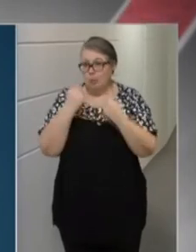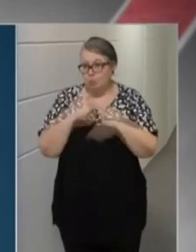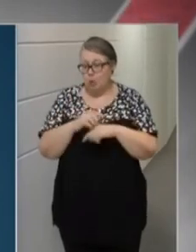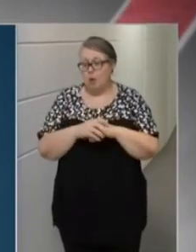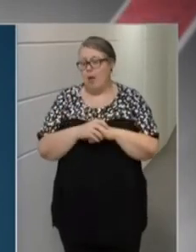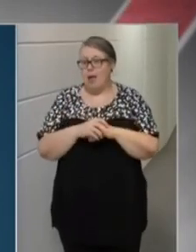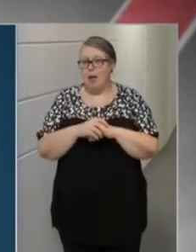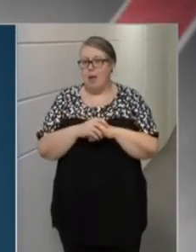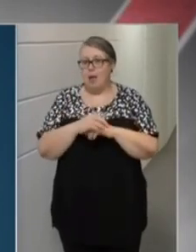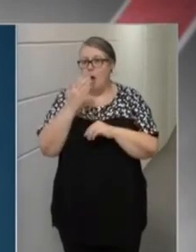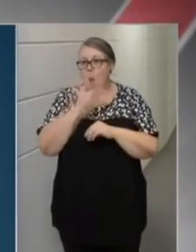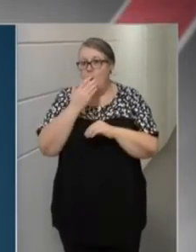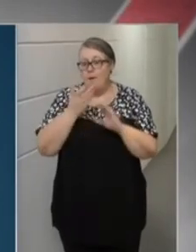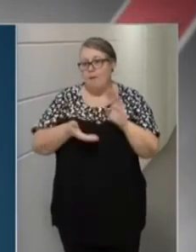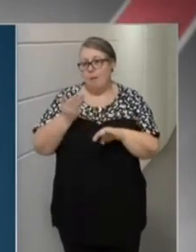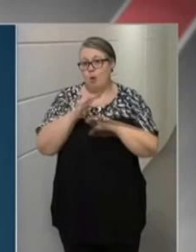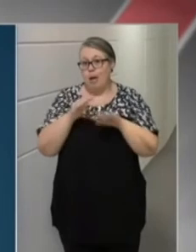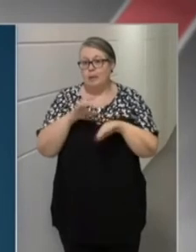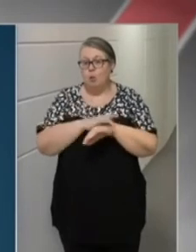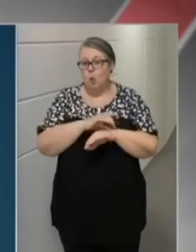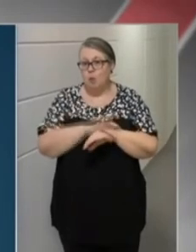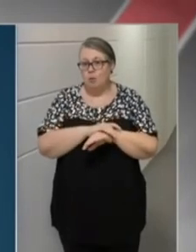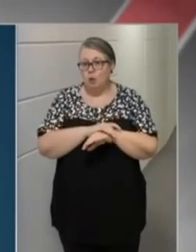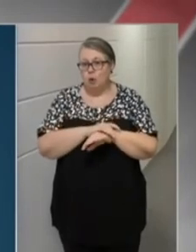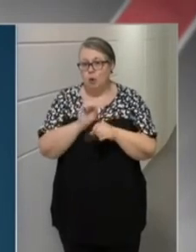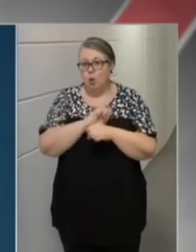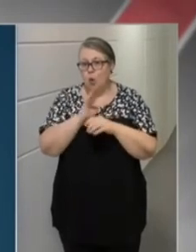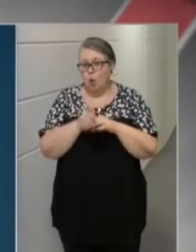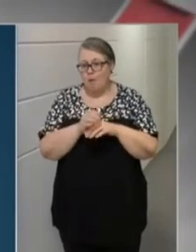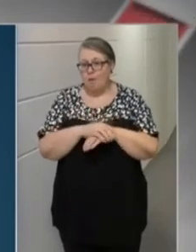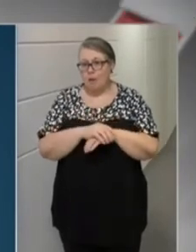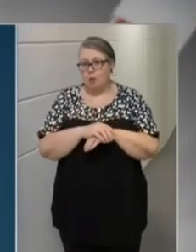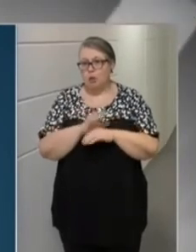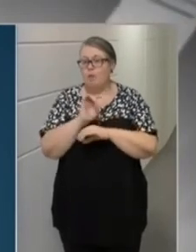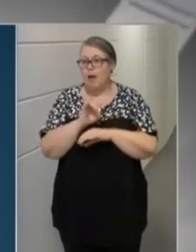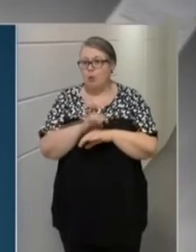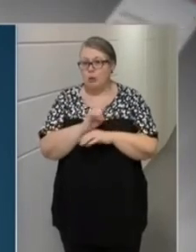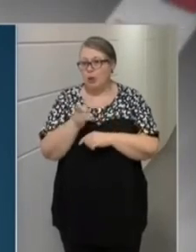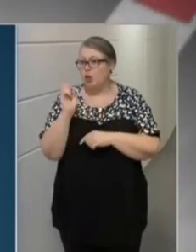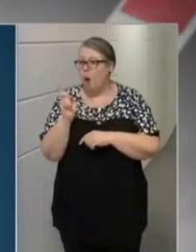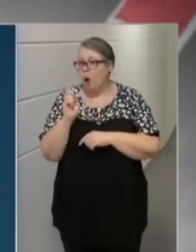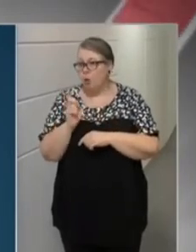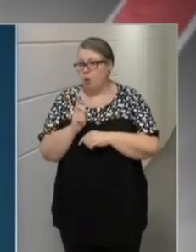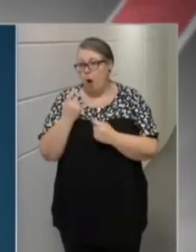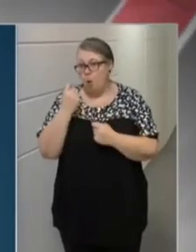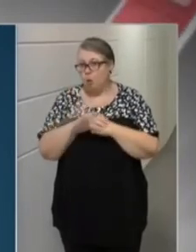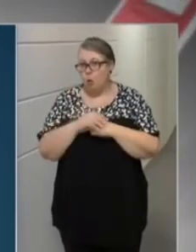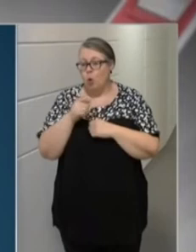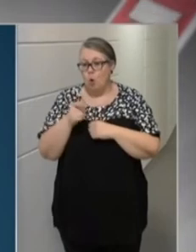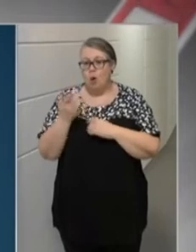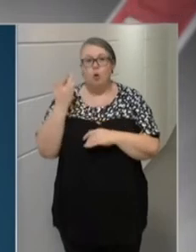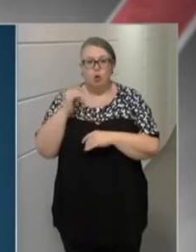Hogyha felmerül a házi orvosban a koronavírus fertőződés gyanúja, akkor ő